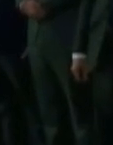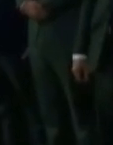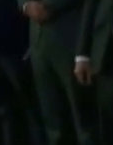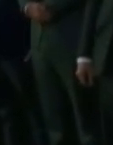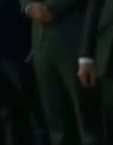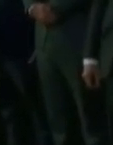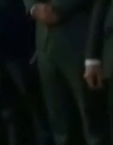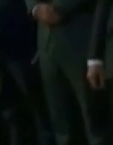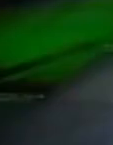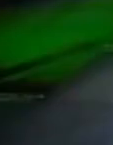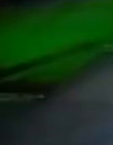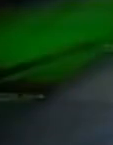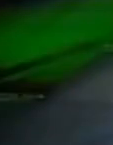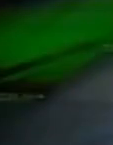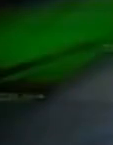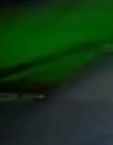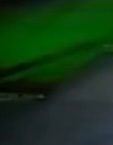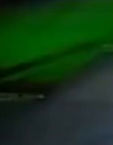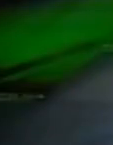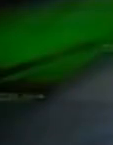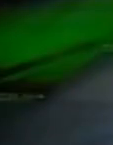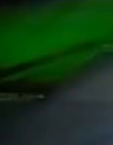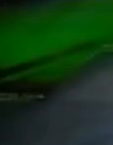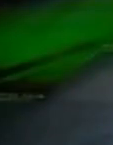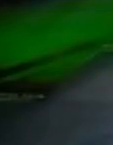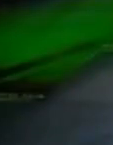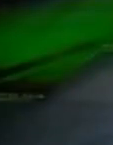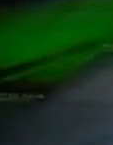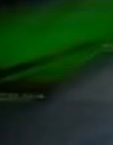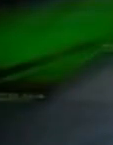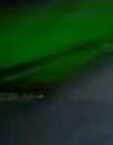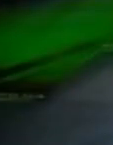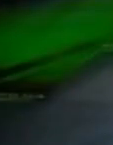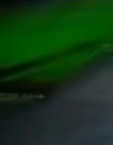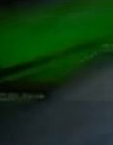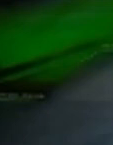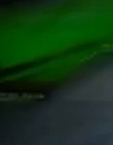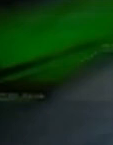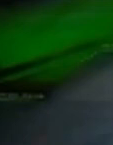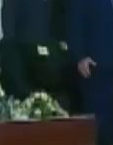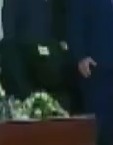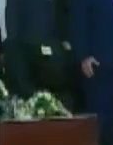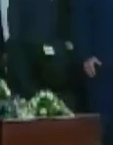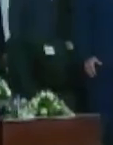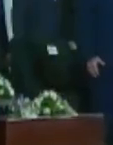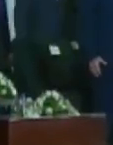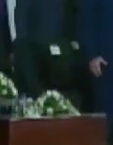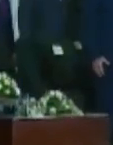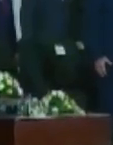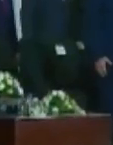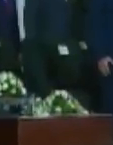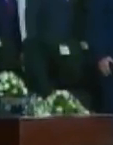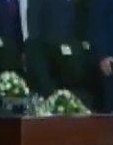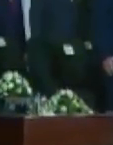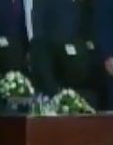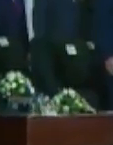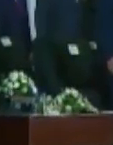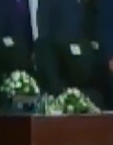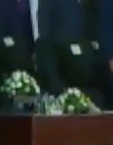تطلعنا على أهم هذه الخطوط الحمراء اللي وضعها الرئيس في كلمته النهارده. الخط الأول أنه لا